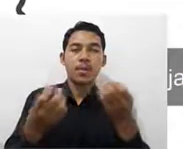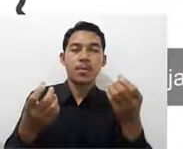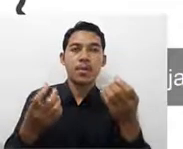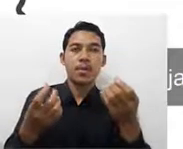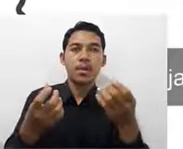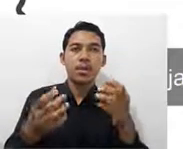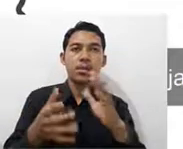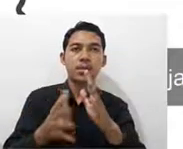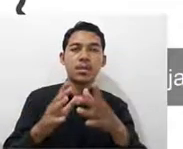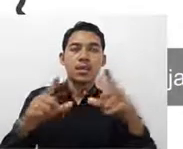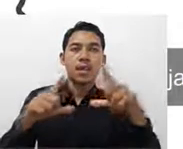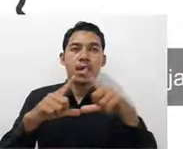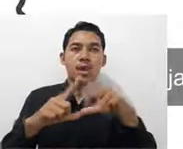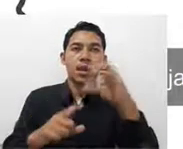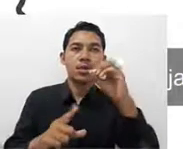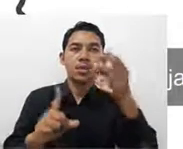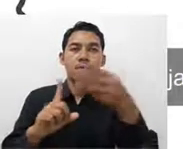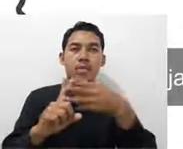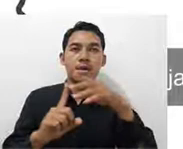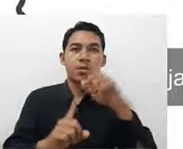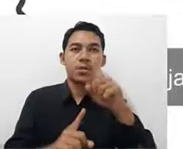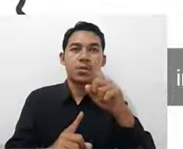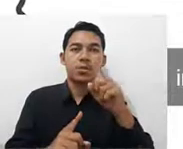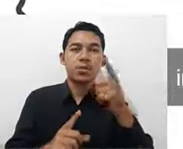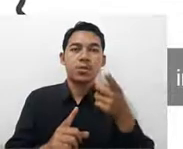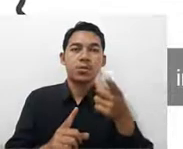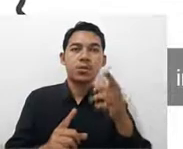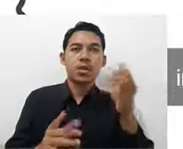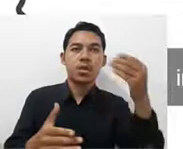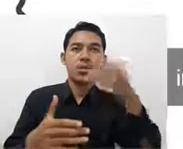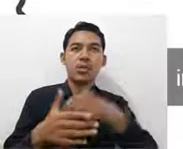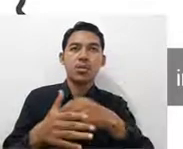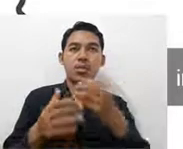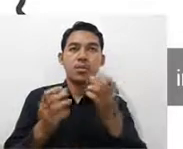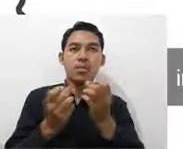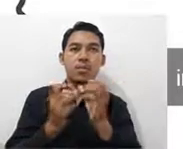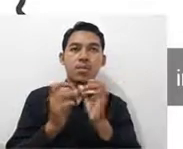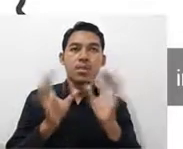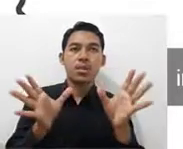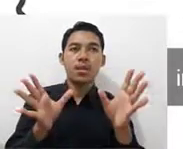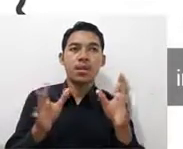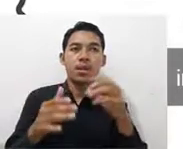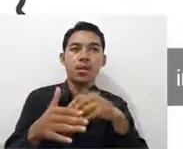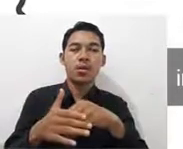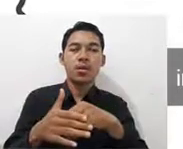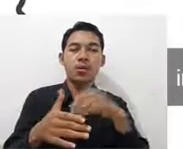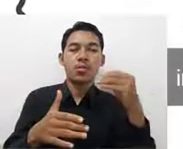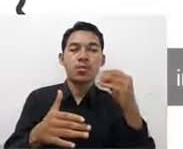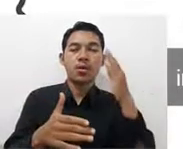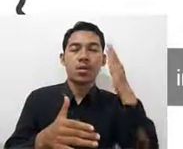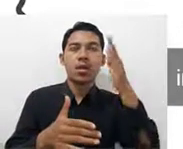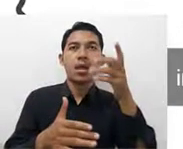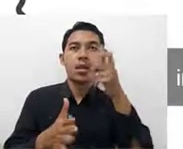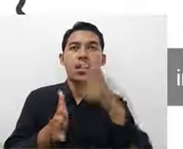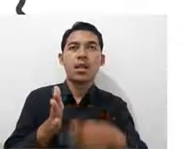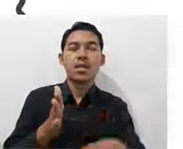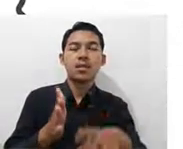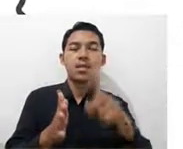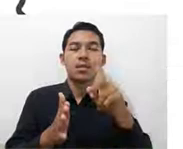kebenarannya. Jadi saat A nya 0, B nya 1, kan ini berbeda nih inputnya. Nah maka outputnya ini akan bernilai